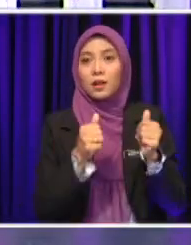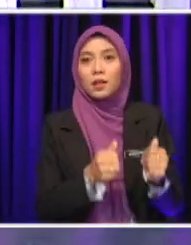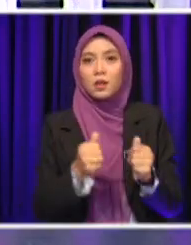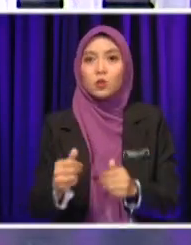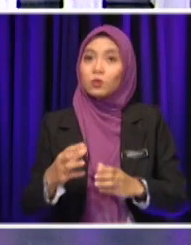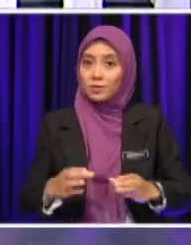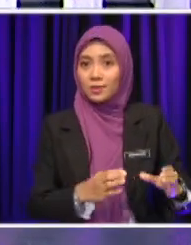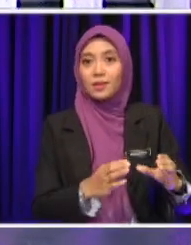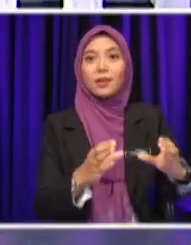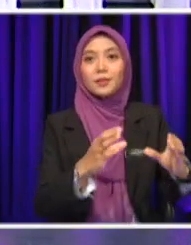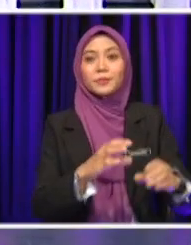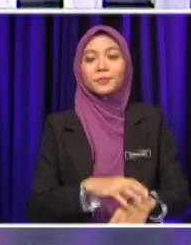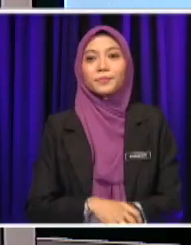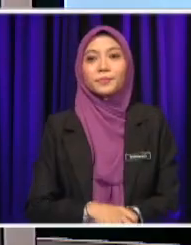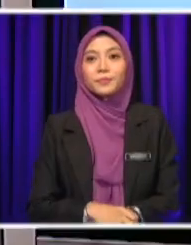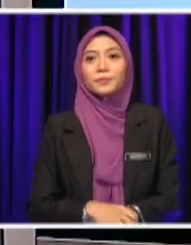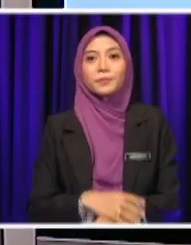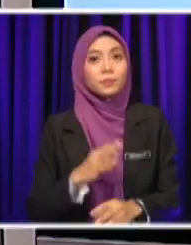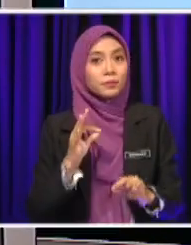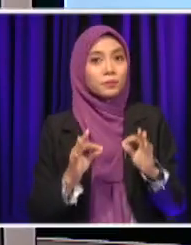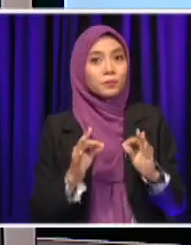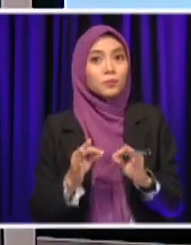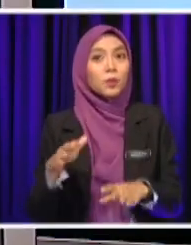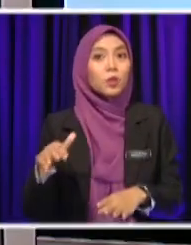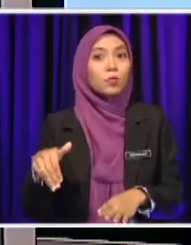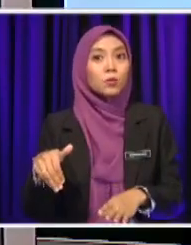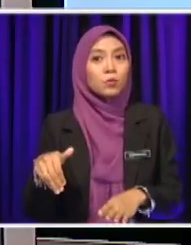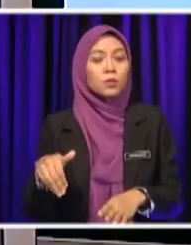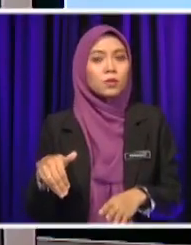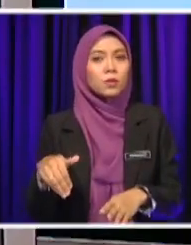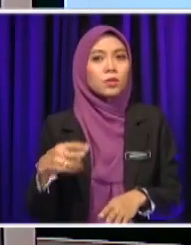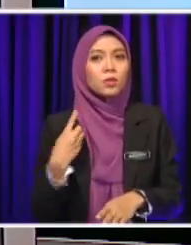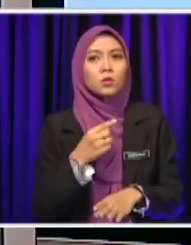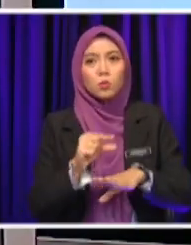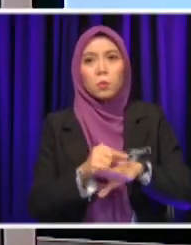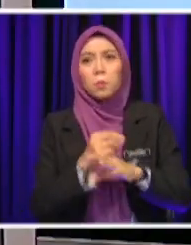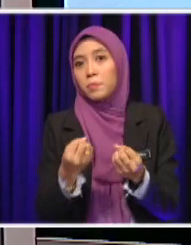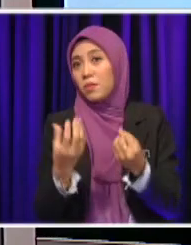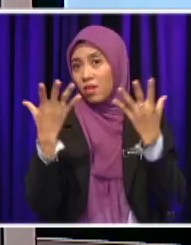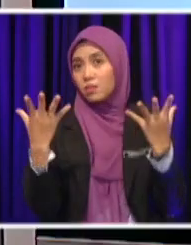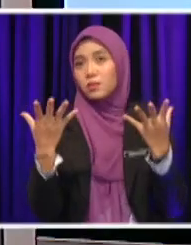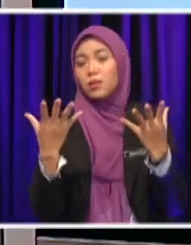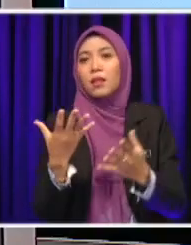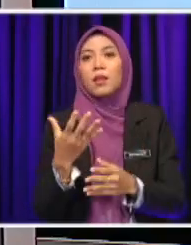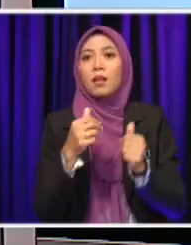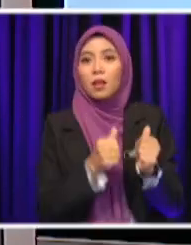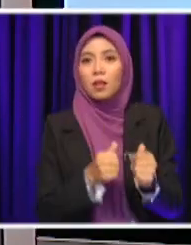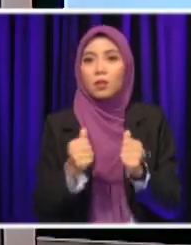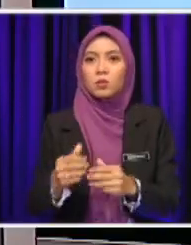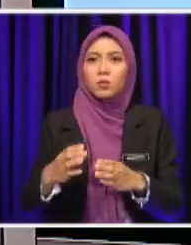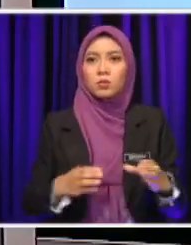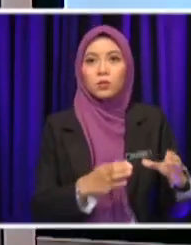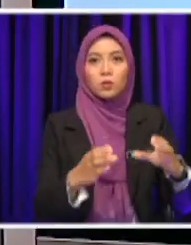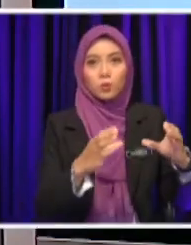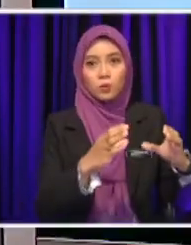cikgu. Kalau sebelum ni kita menggunakan banyak pengatur caraan, kita menggunakan banyak